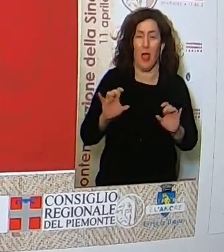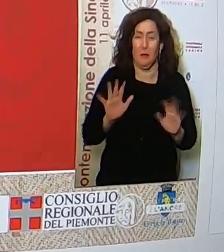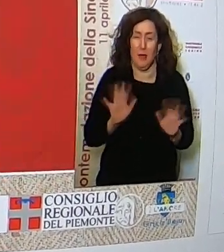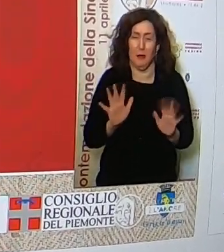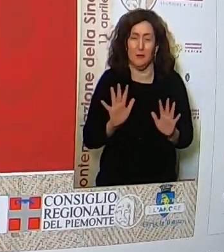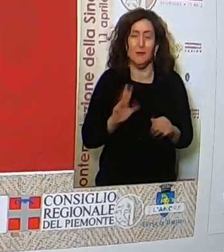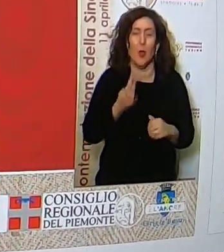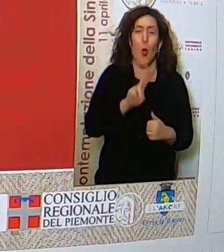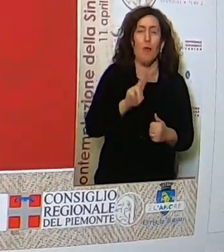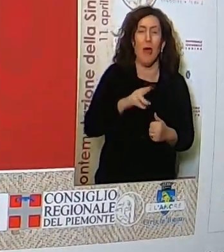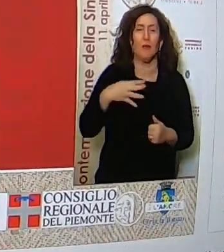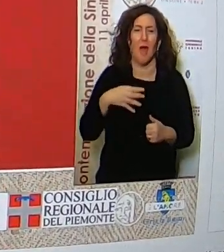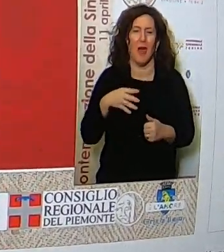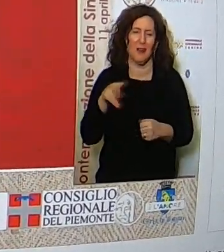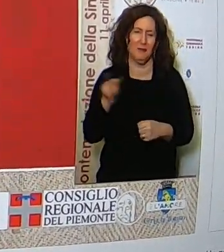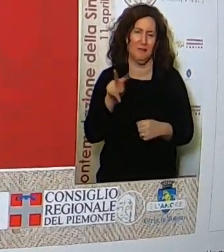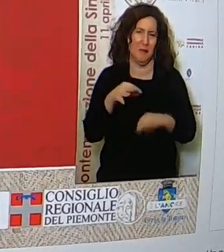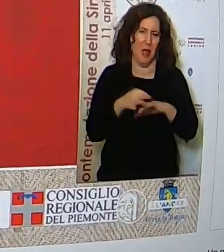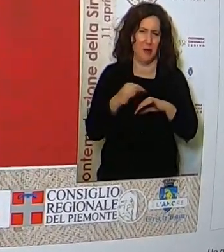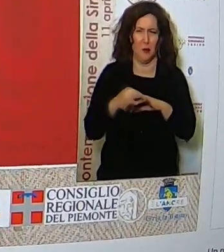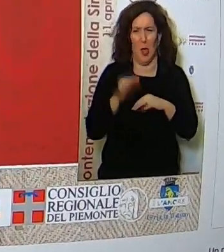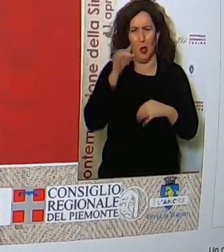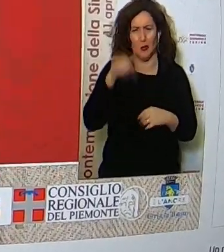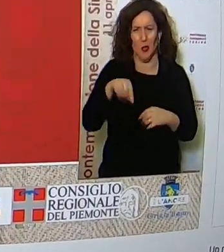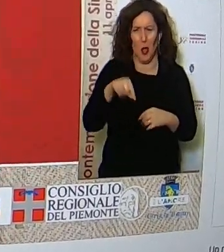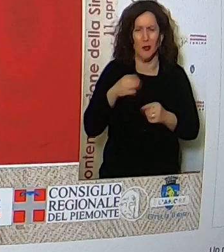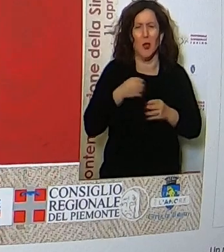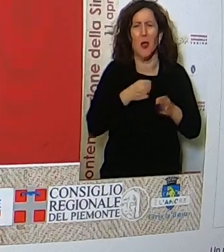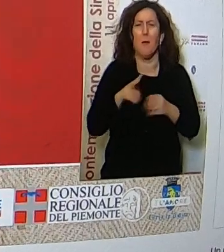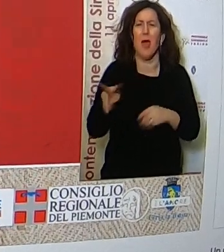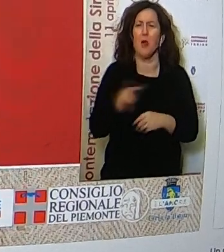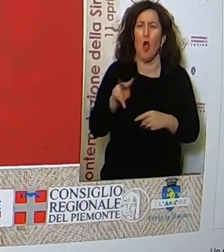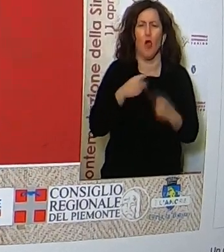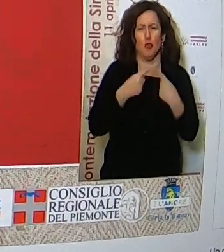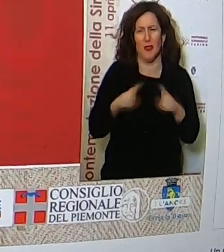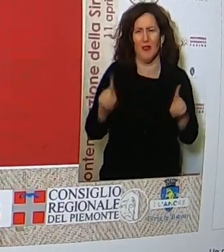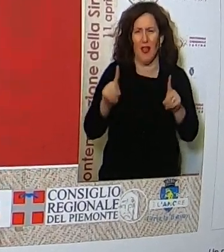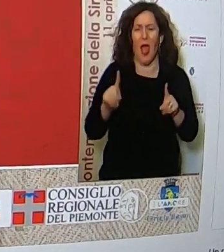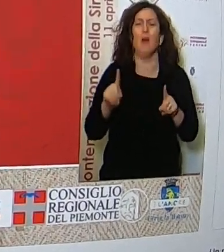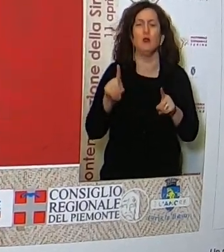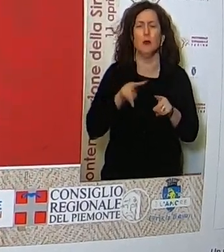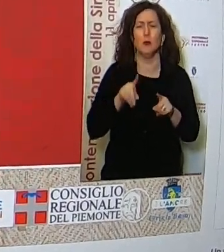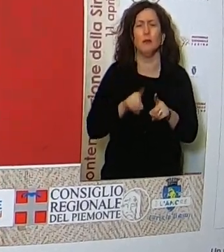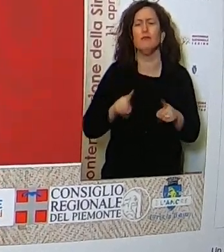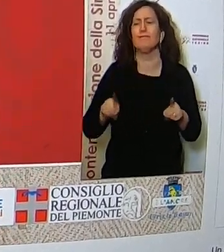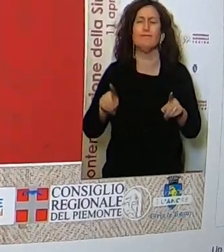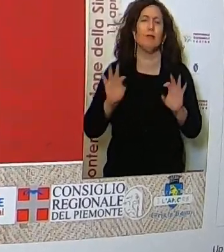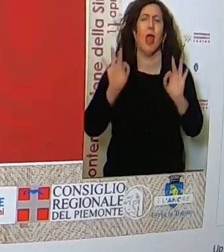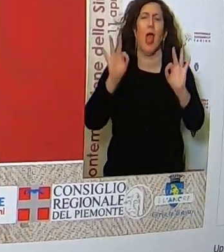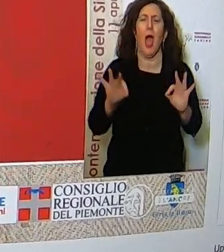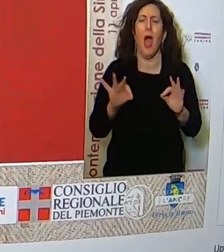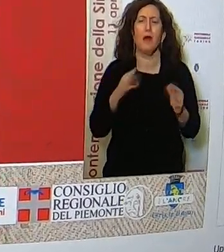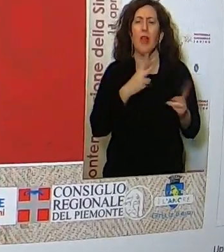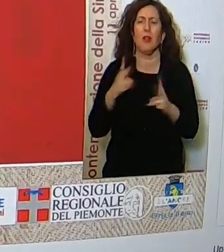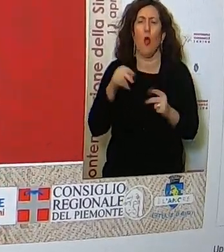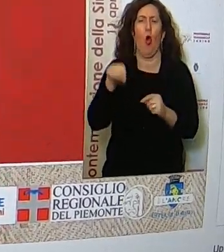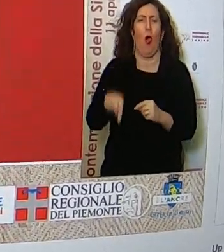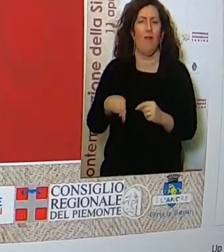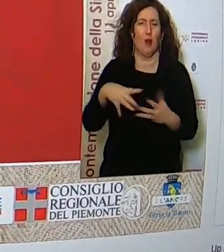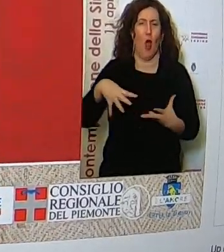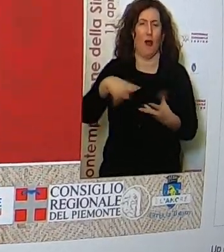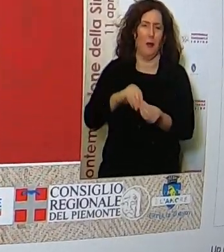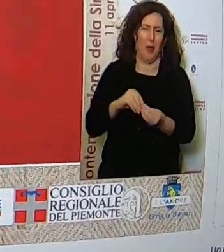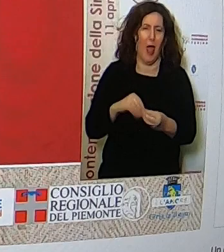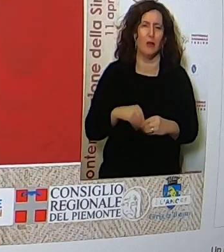e Maria, due coniugi di Torino, che con percorsi diversi sono stati ricoverati nel nostro reparto. Da subito